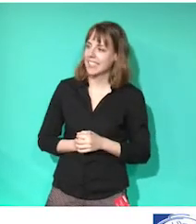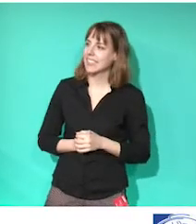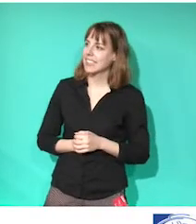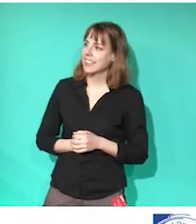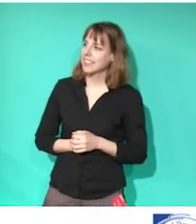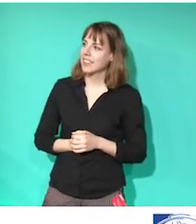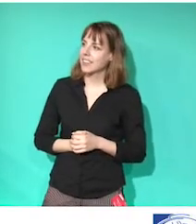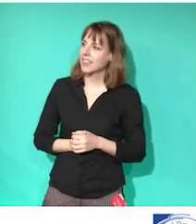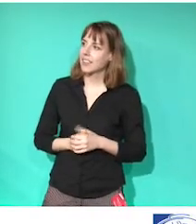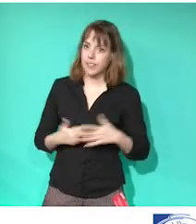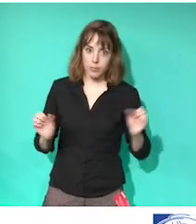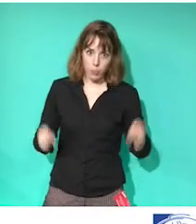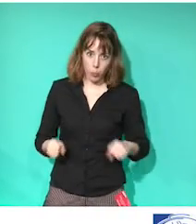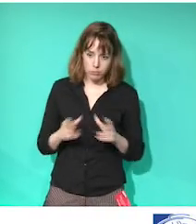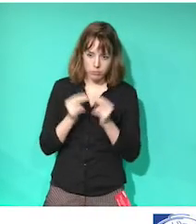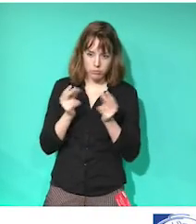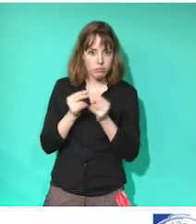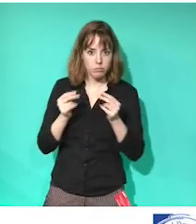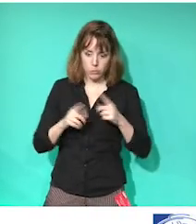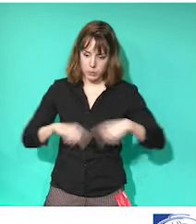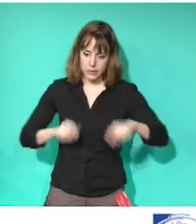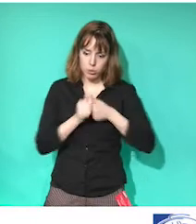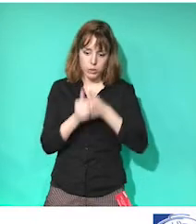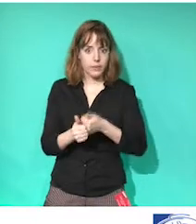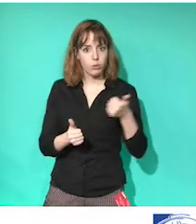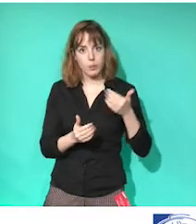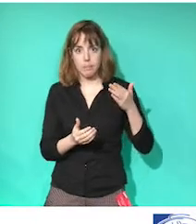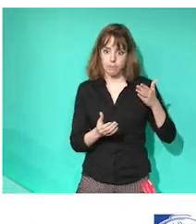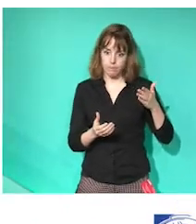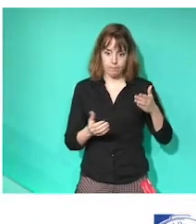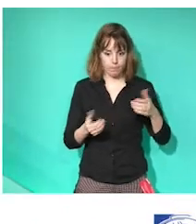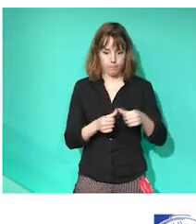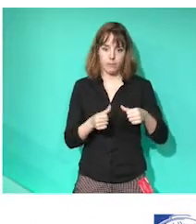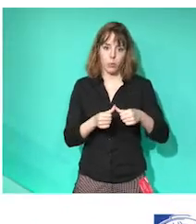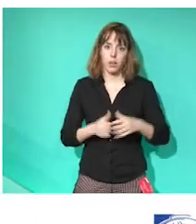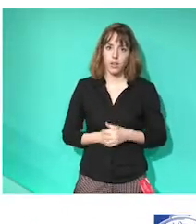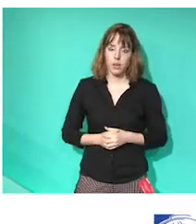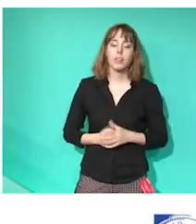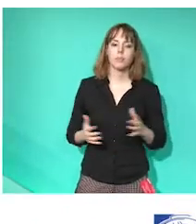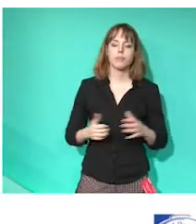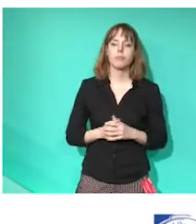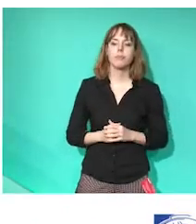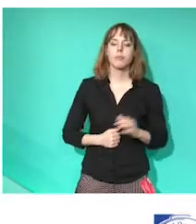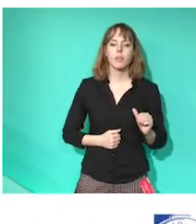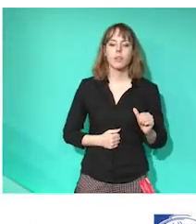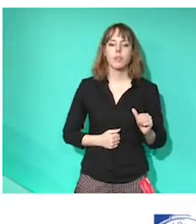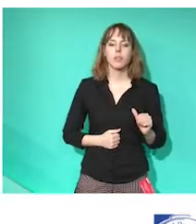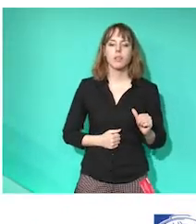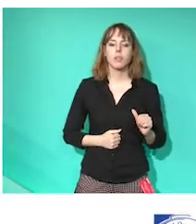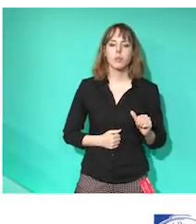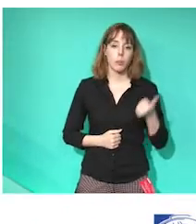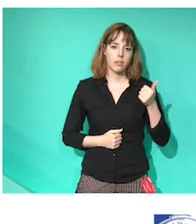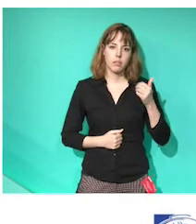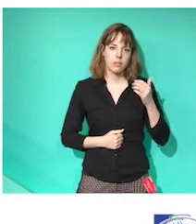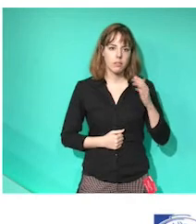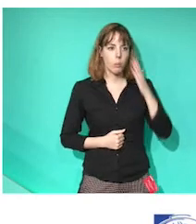un petit peu dans le comité de suivi comment vous êtes intervenue. Alors, je voudrais d'abord ne pas être